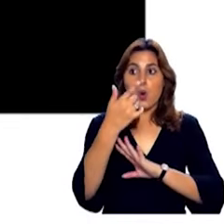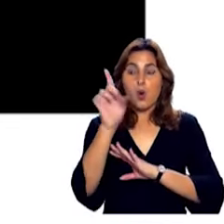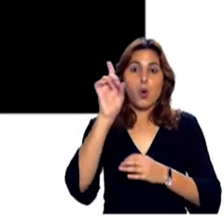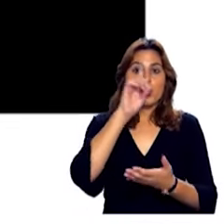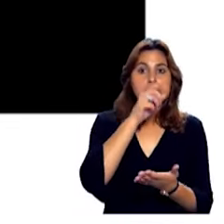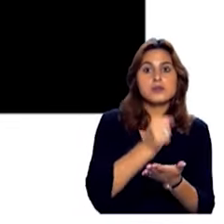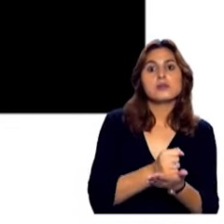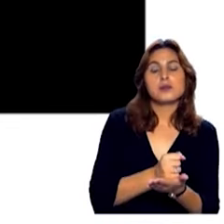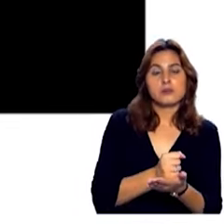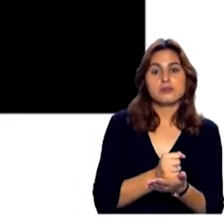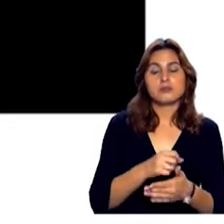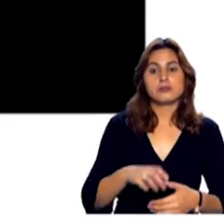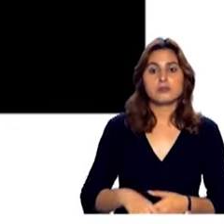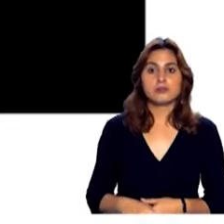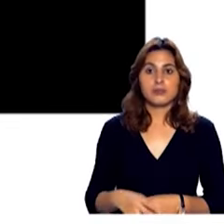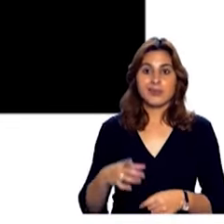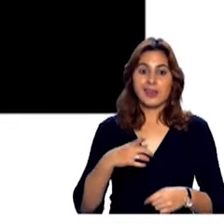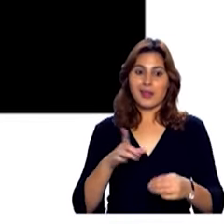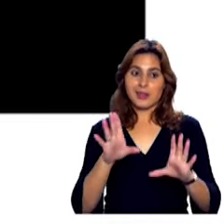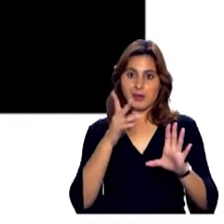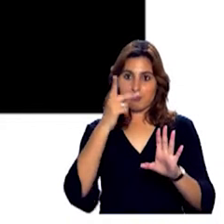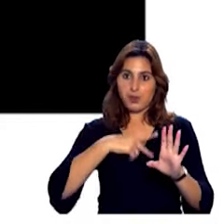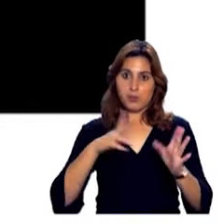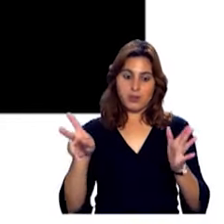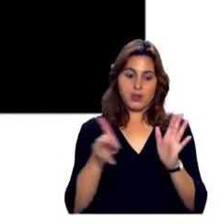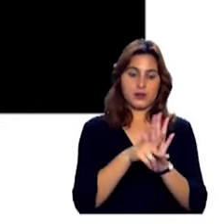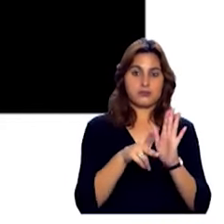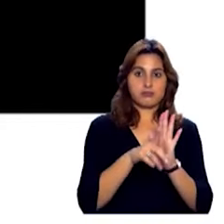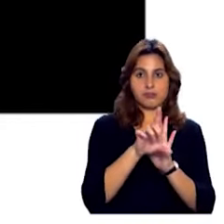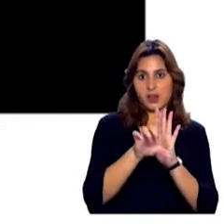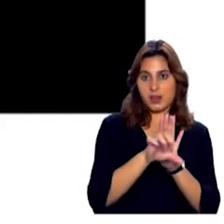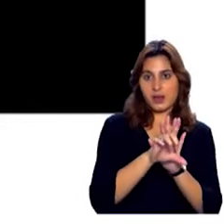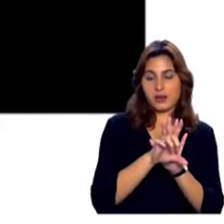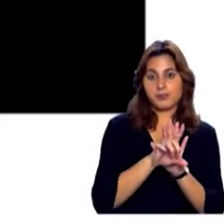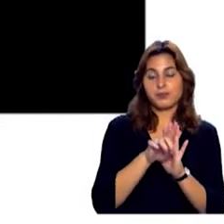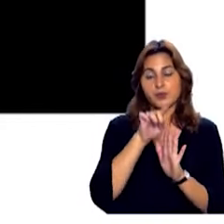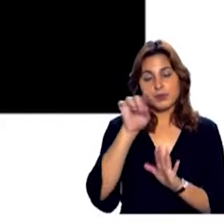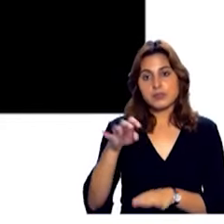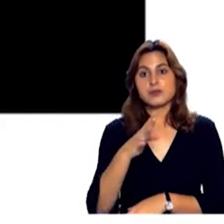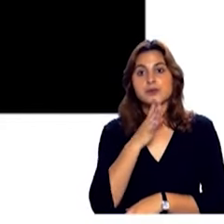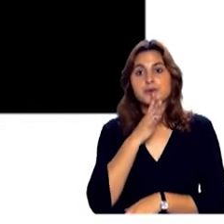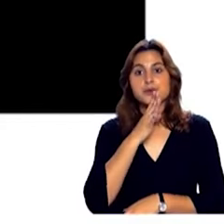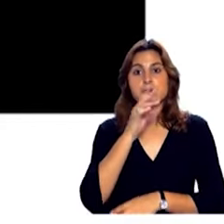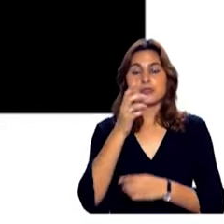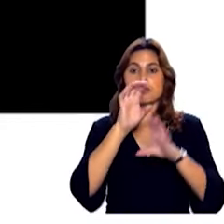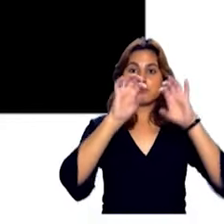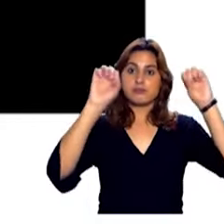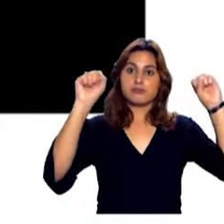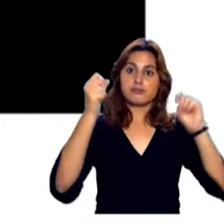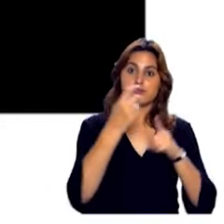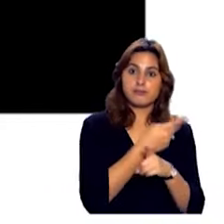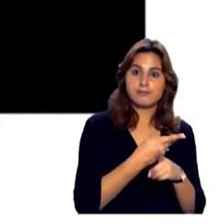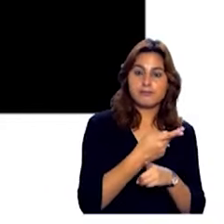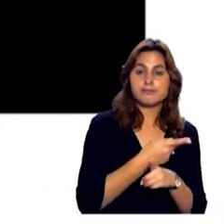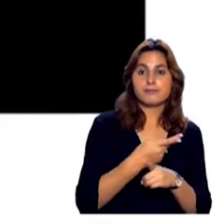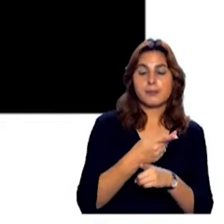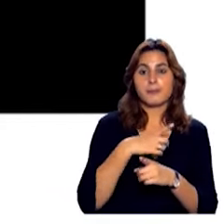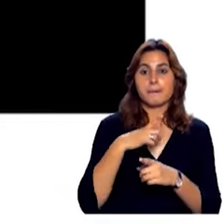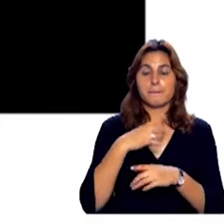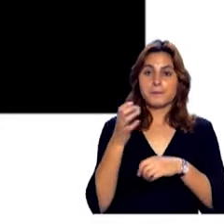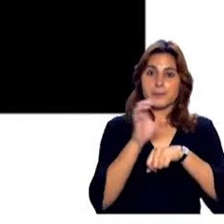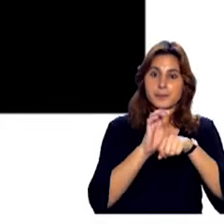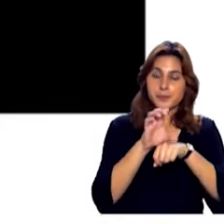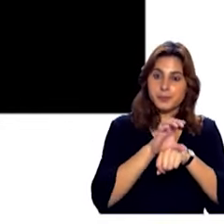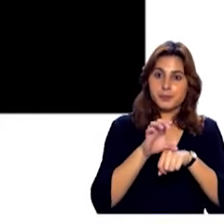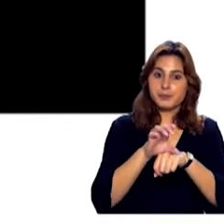lo lo specifico ma lo conoscete già la corte di cassazione non pu controllare la costituzionalità delle leggi controllo